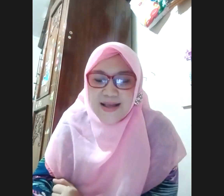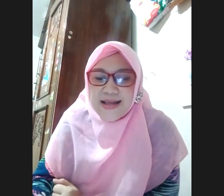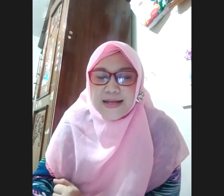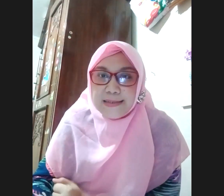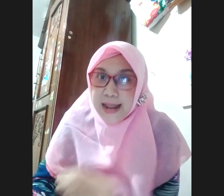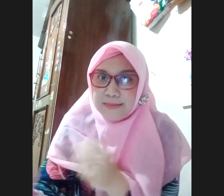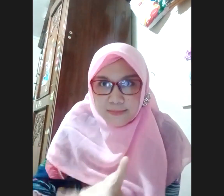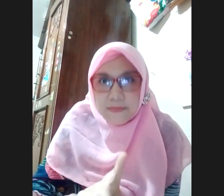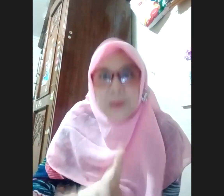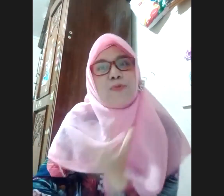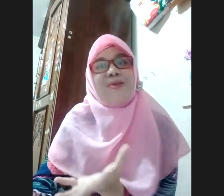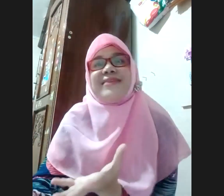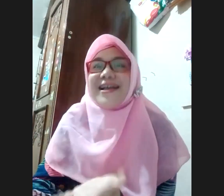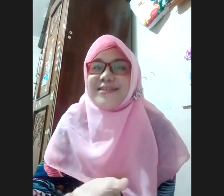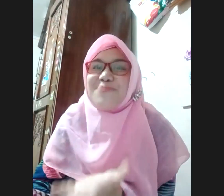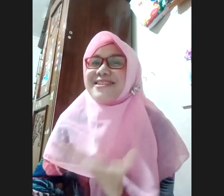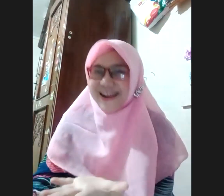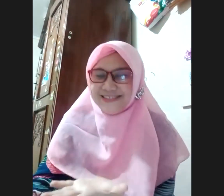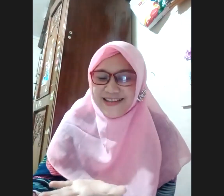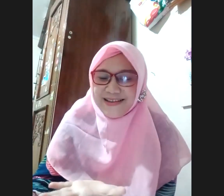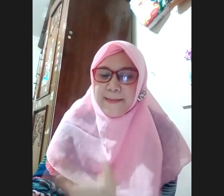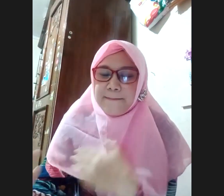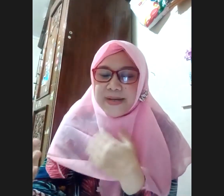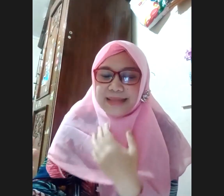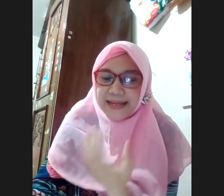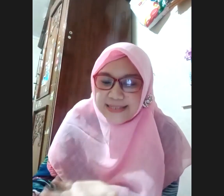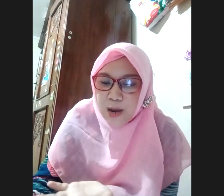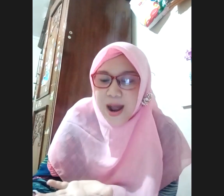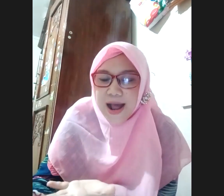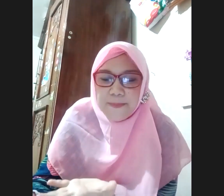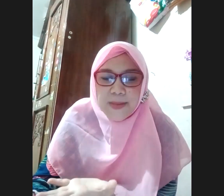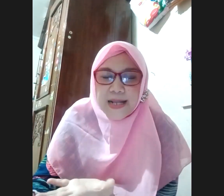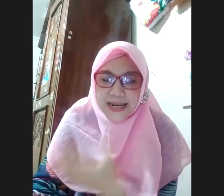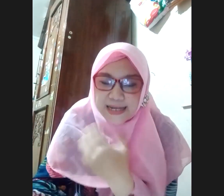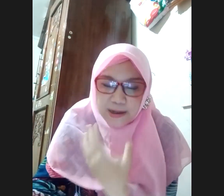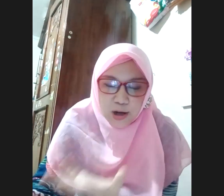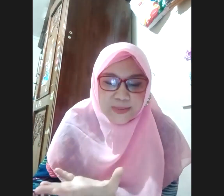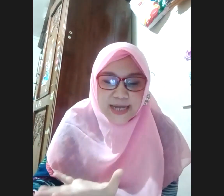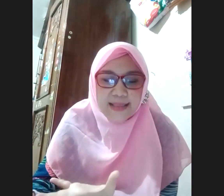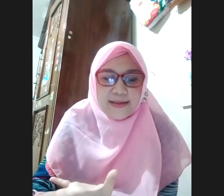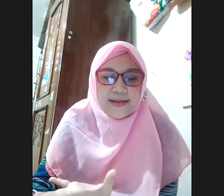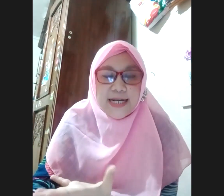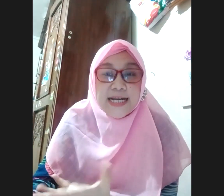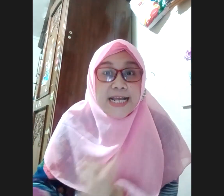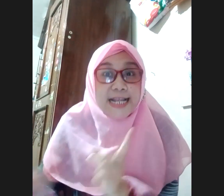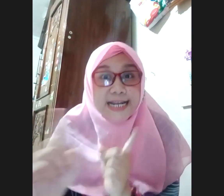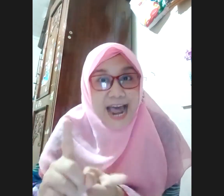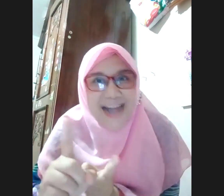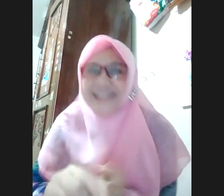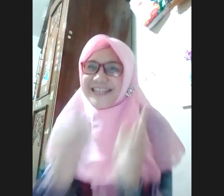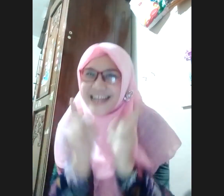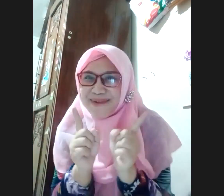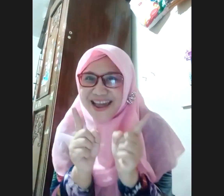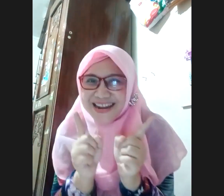ya. Dan Bapak Ibu bisa langsung berinteraksi, bertanya jawab, tadi di kolom chat,